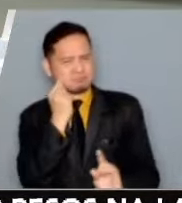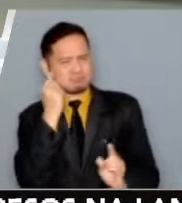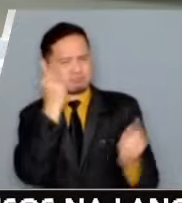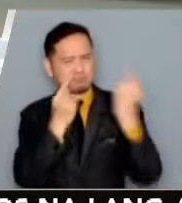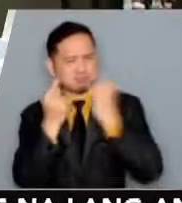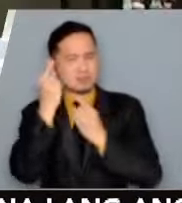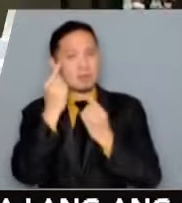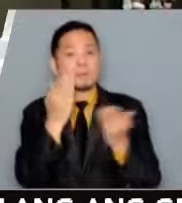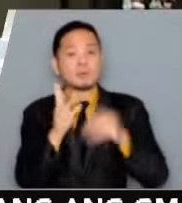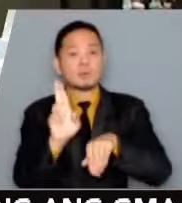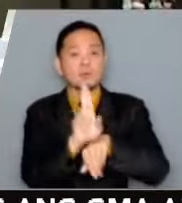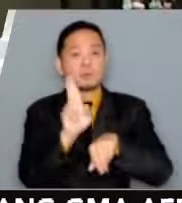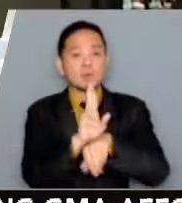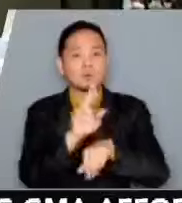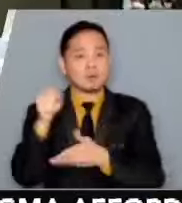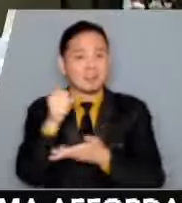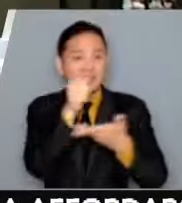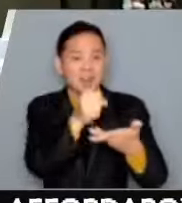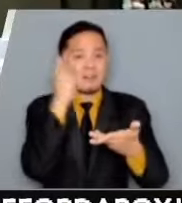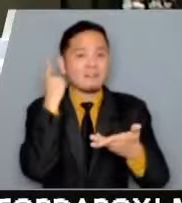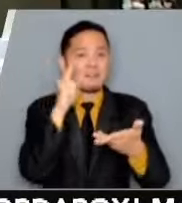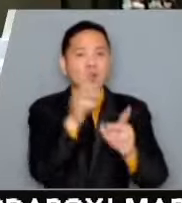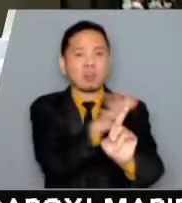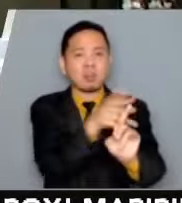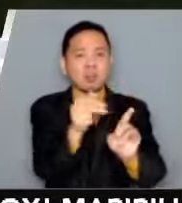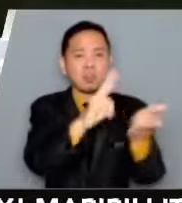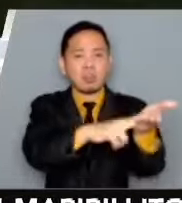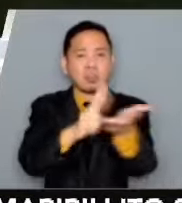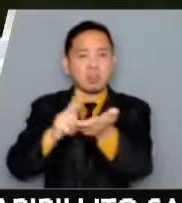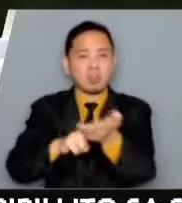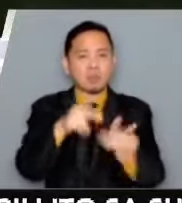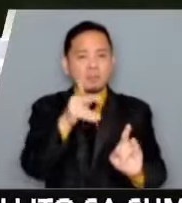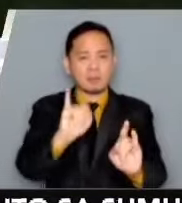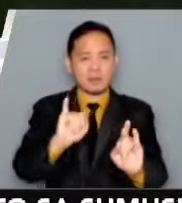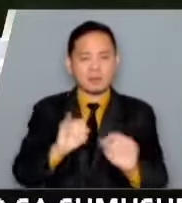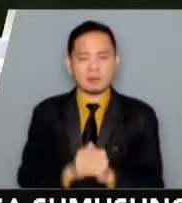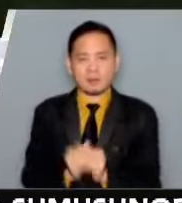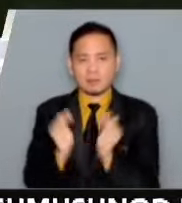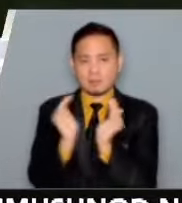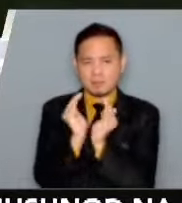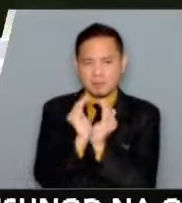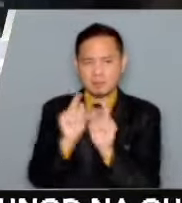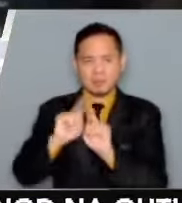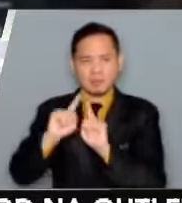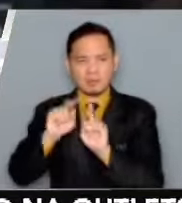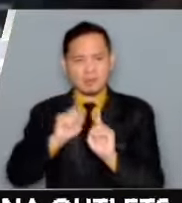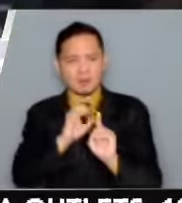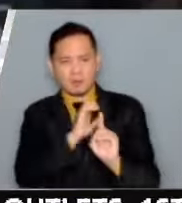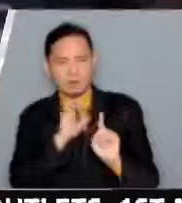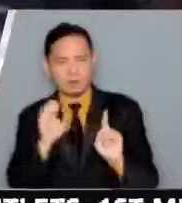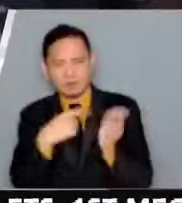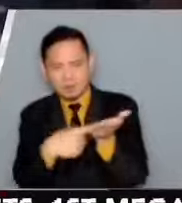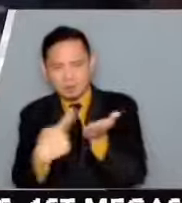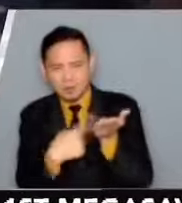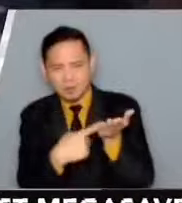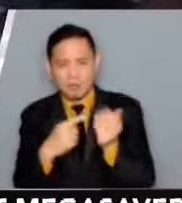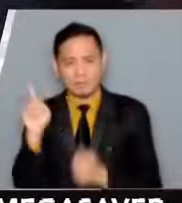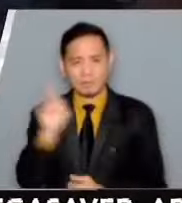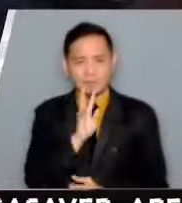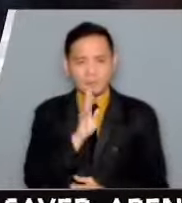initiative bagay na dati ng itinanggi ng DSWD at ilang kongresista eh kung saan saan yata ha